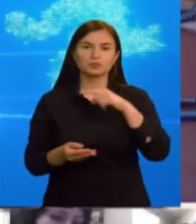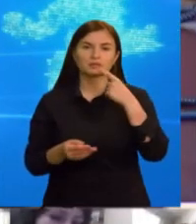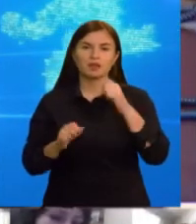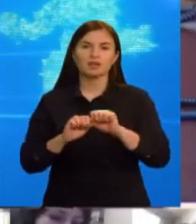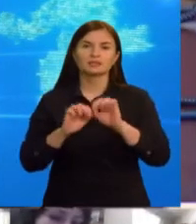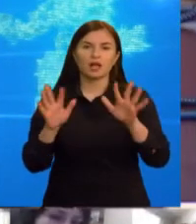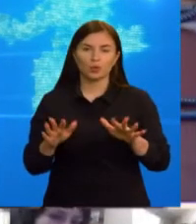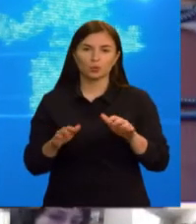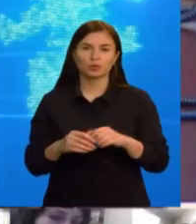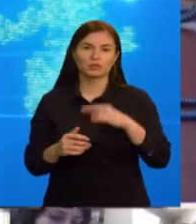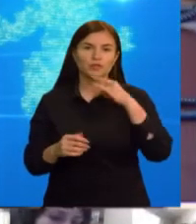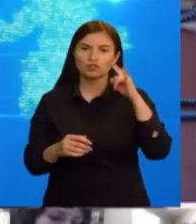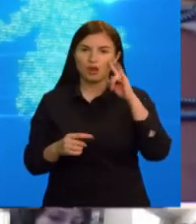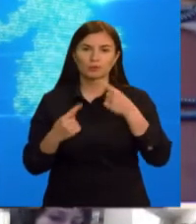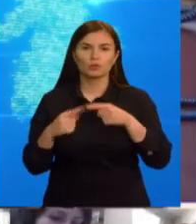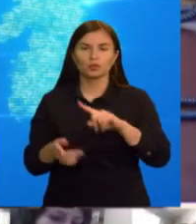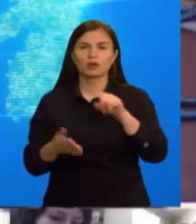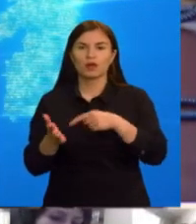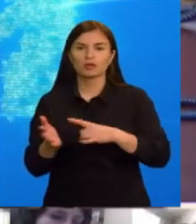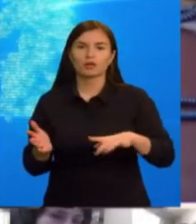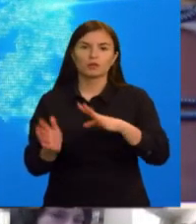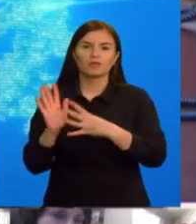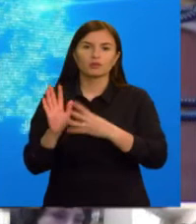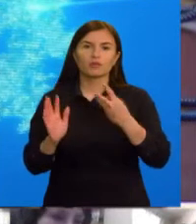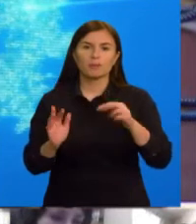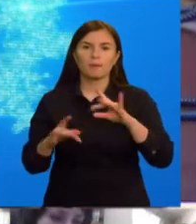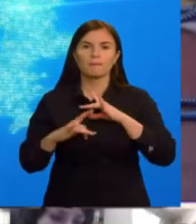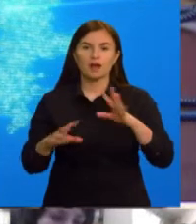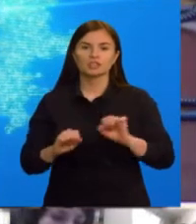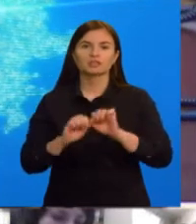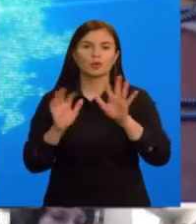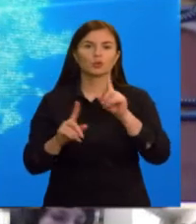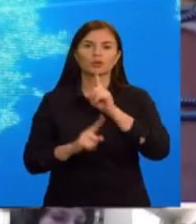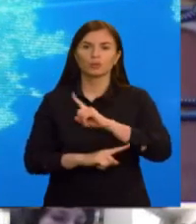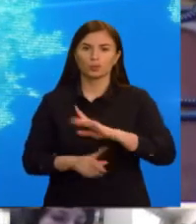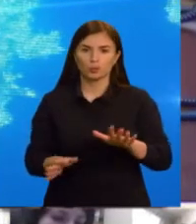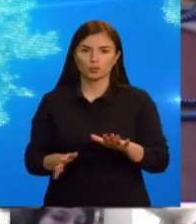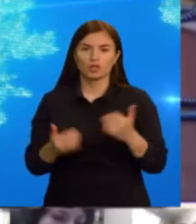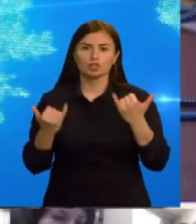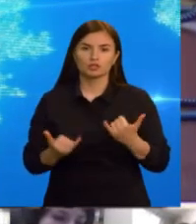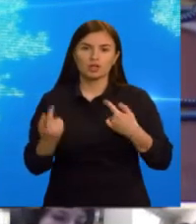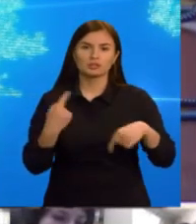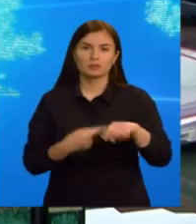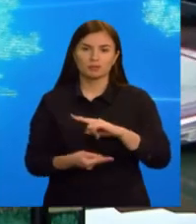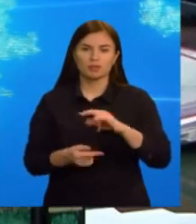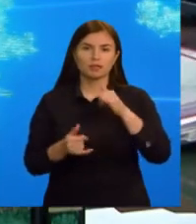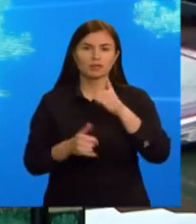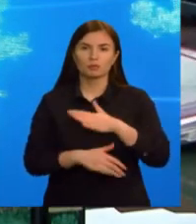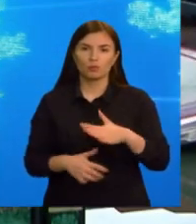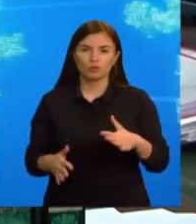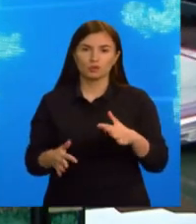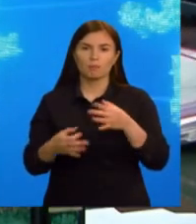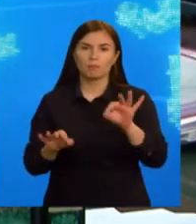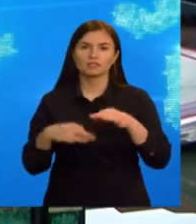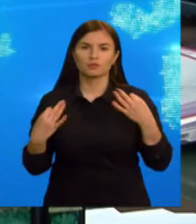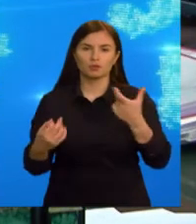в Челябинске, ни в других городах региона 9 мая праздничных салютов не будет. Сейчас мы не можем позволить